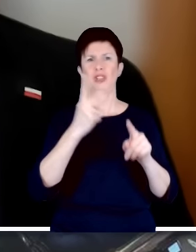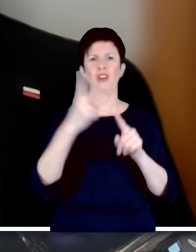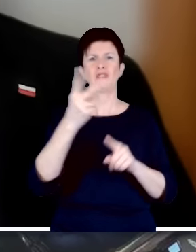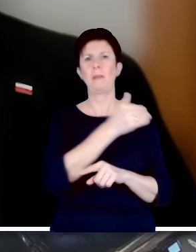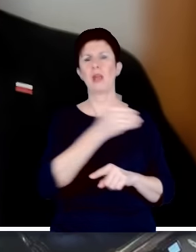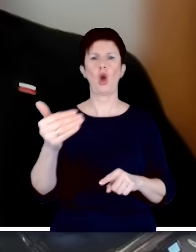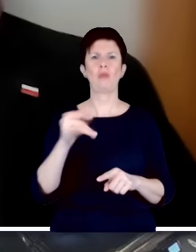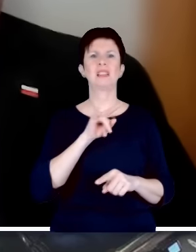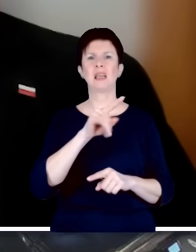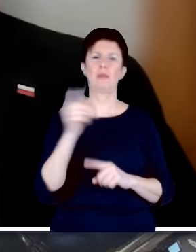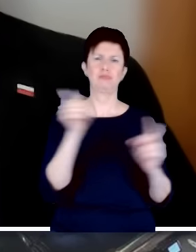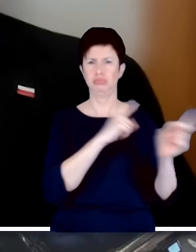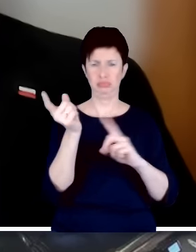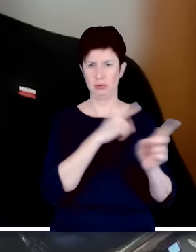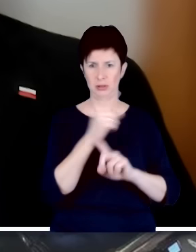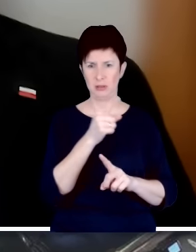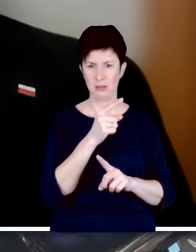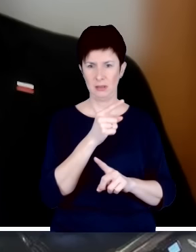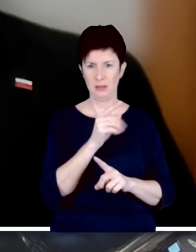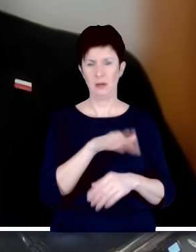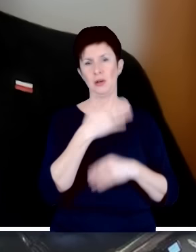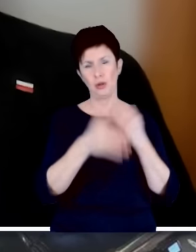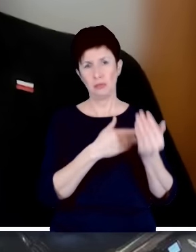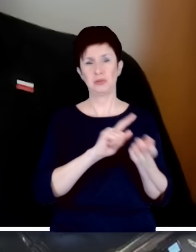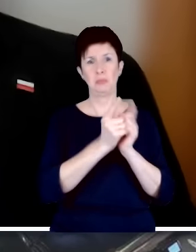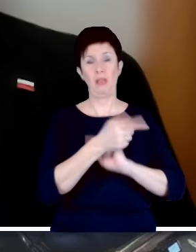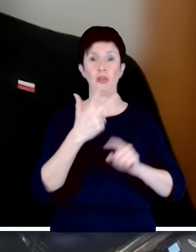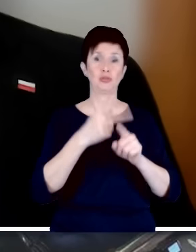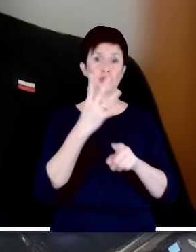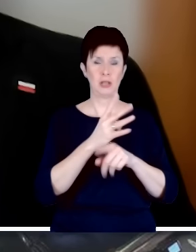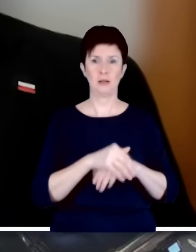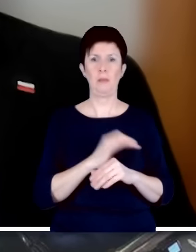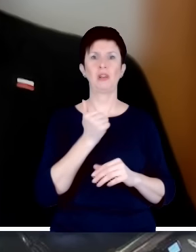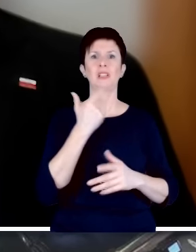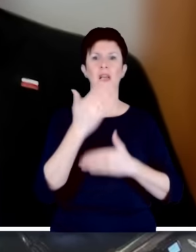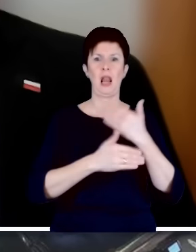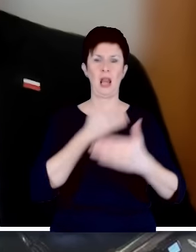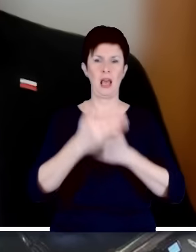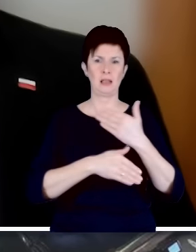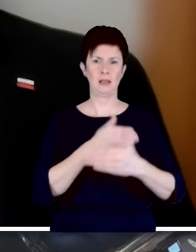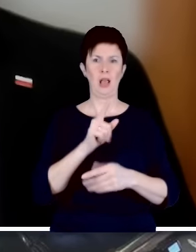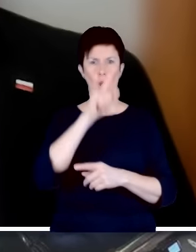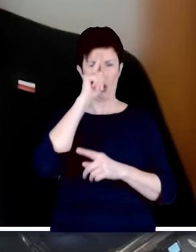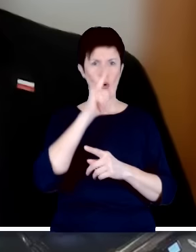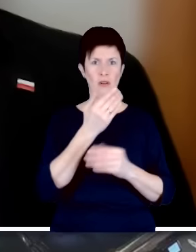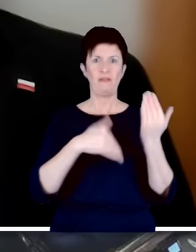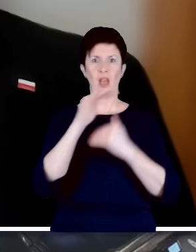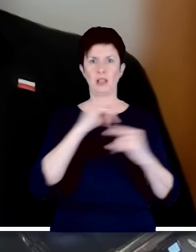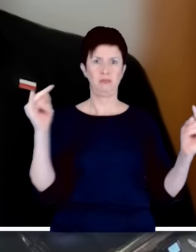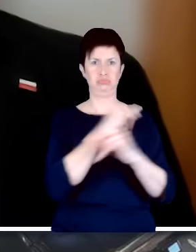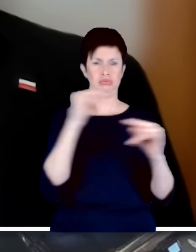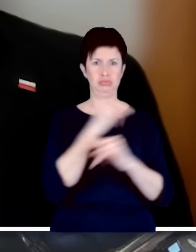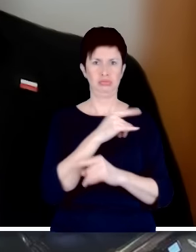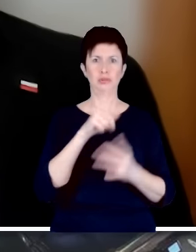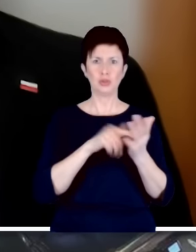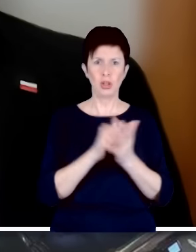miliony przepustowości, no miałby na przykład 30 milionów, minie kilka lat, ruch rocznicy wzrośnie i co dalej? No i dalej i tak trzeba będzie budować